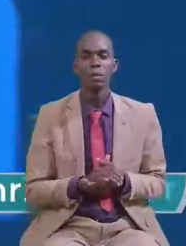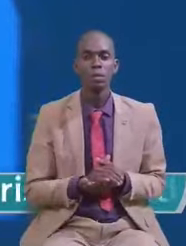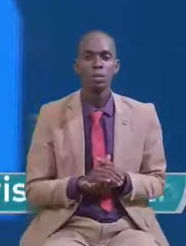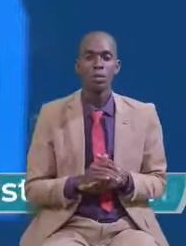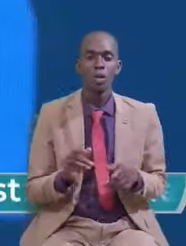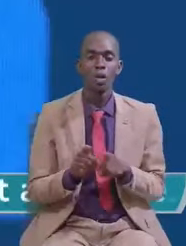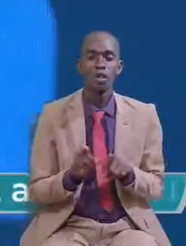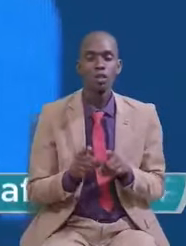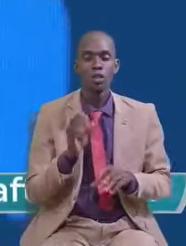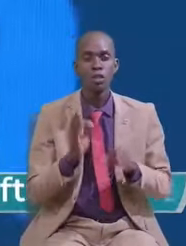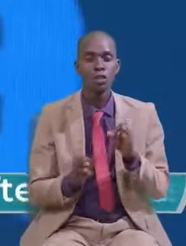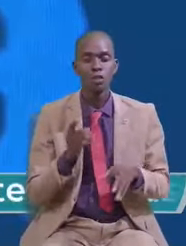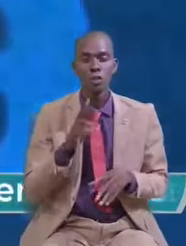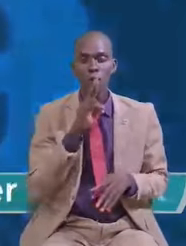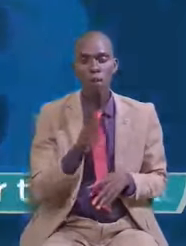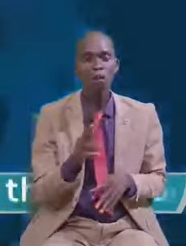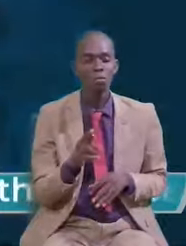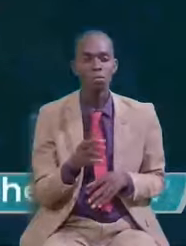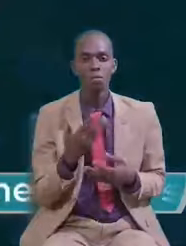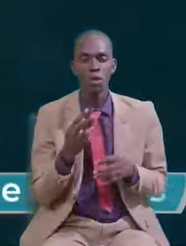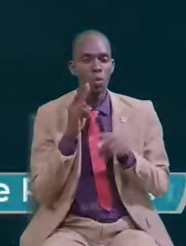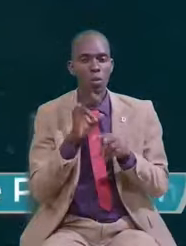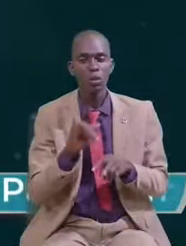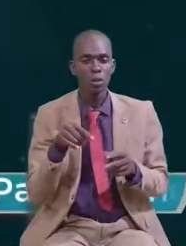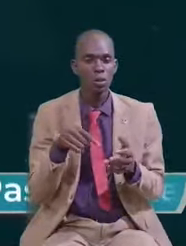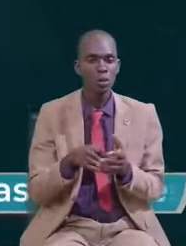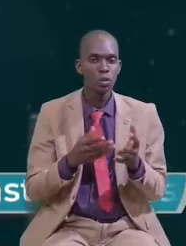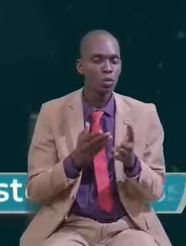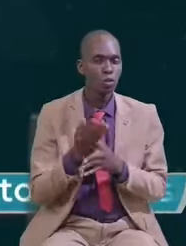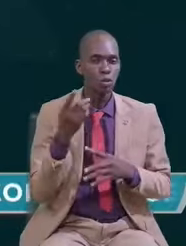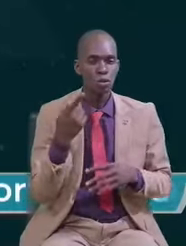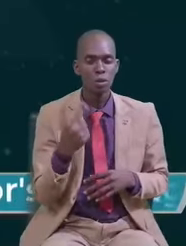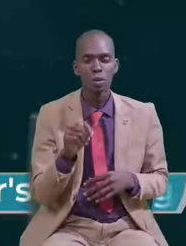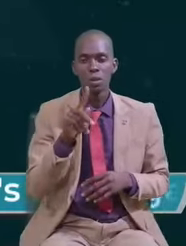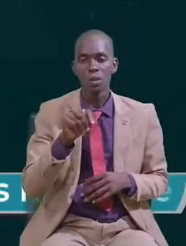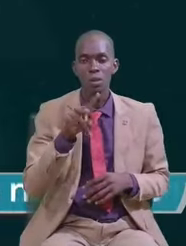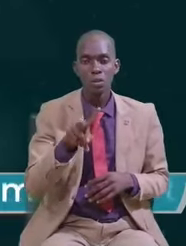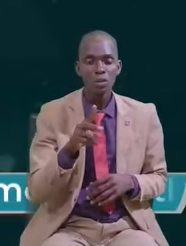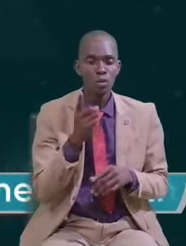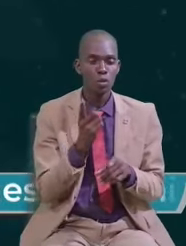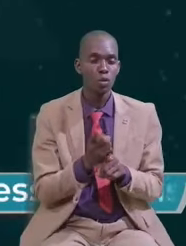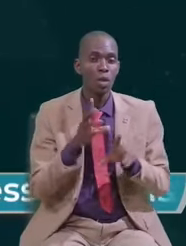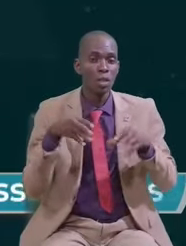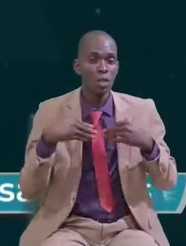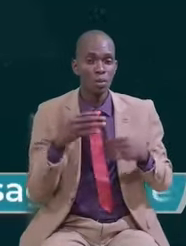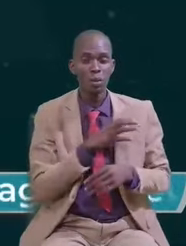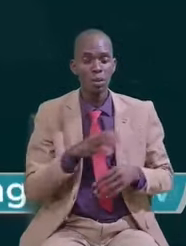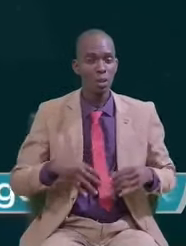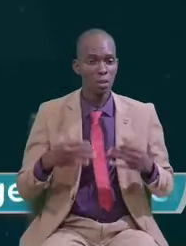Si vous êtes à la radio ou à la télé, vous venez de donner votre vie au